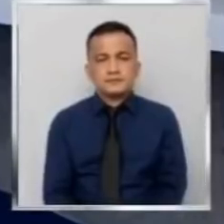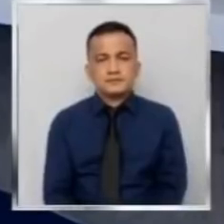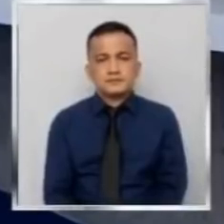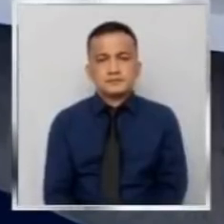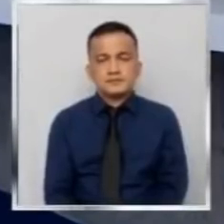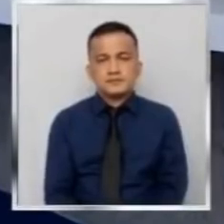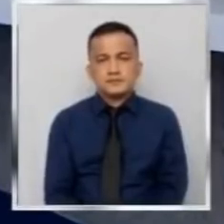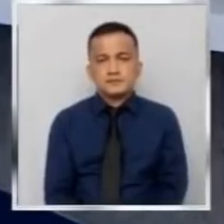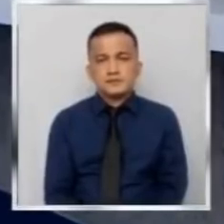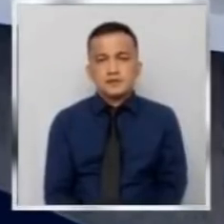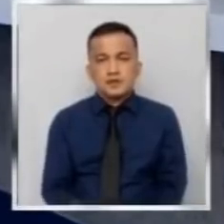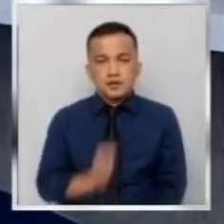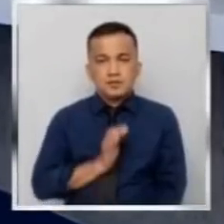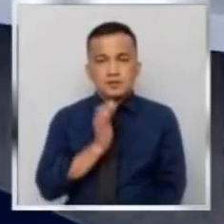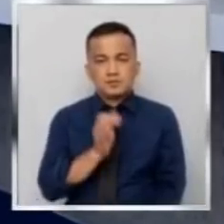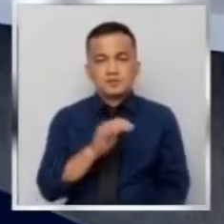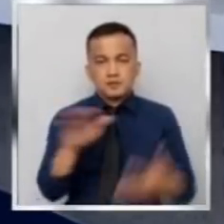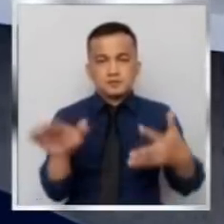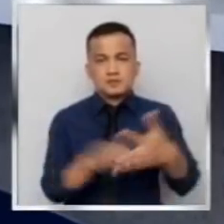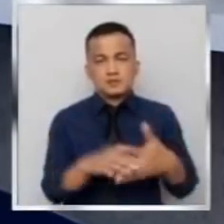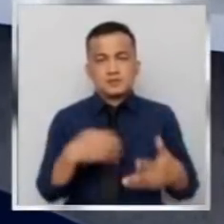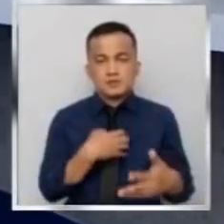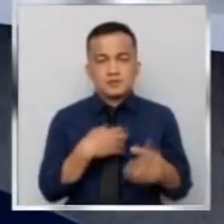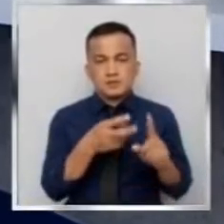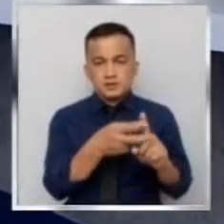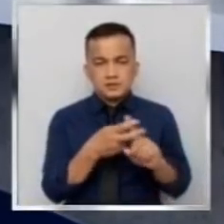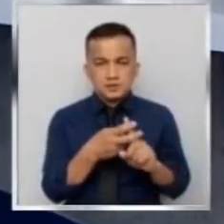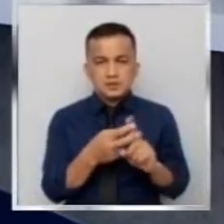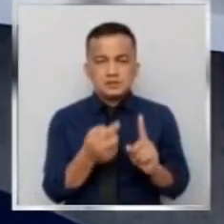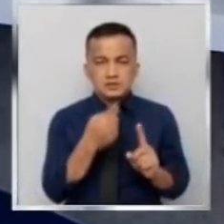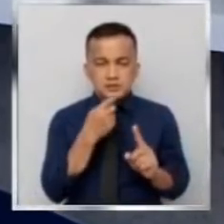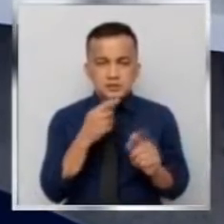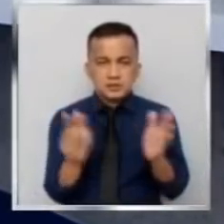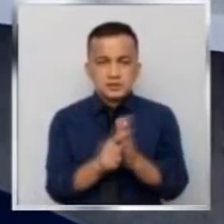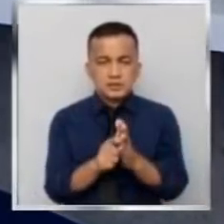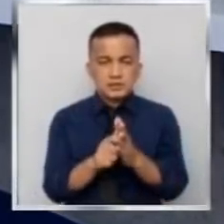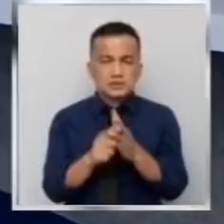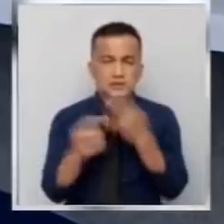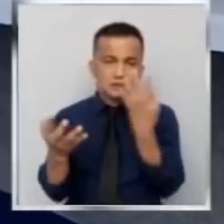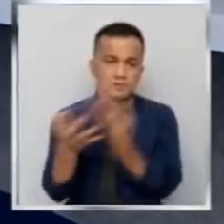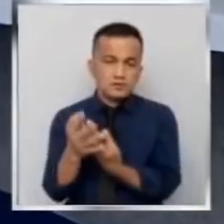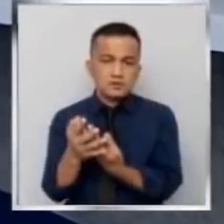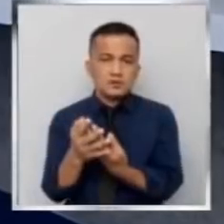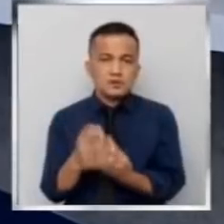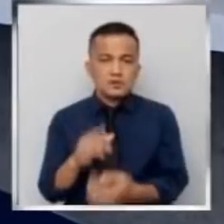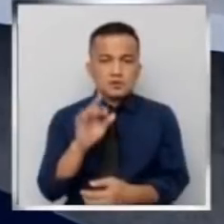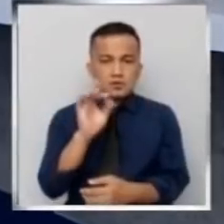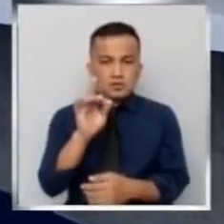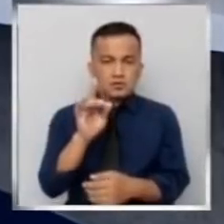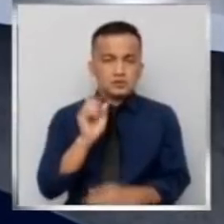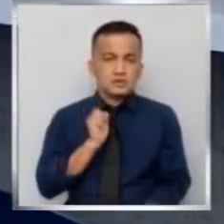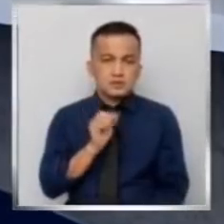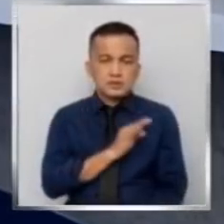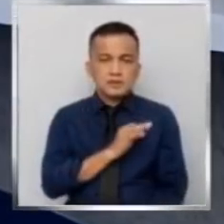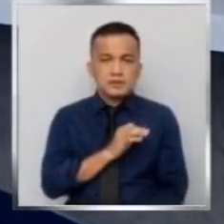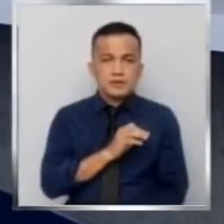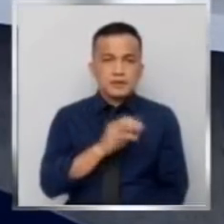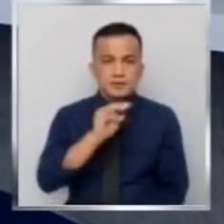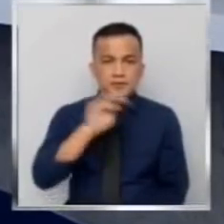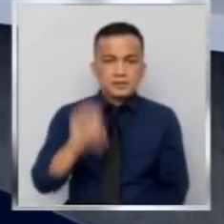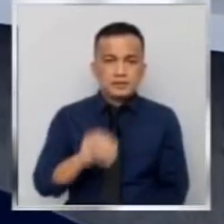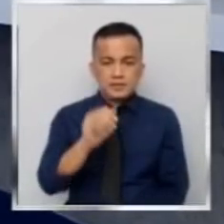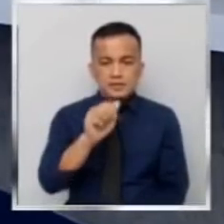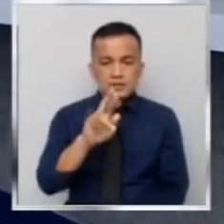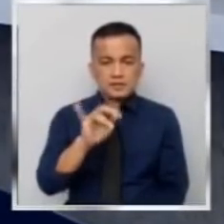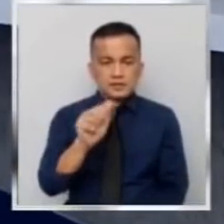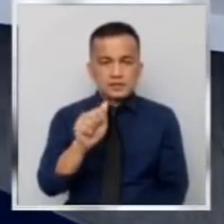Formal nang sinampahan ng reklamong kidnapping at serious illegal detention ang walong tauhan ng Manila Arena na dawit umano sa pagkawala